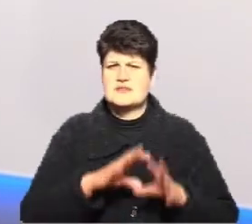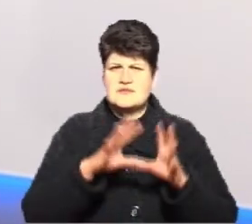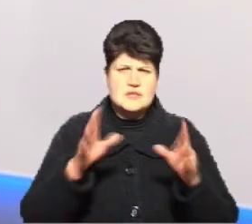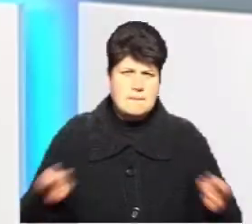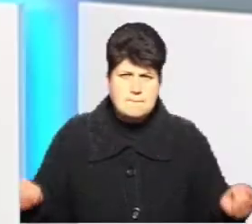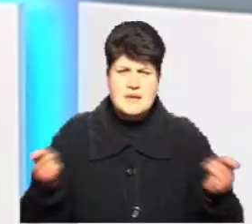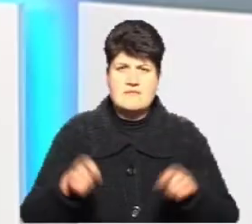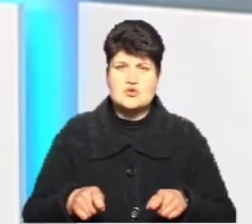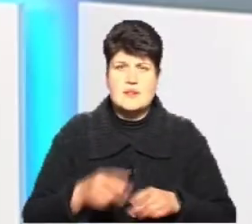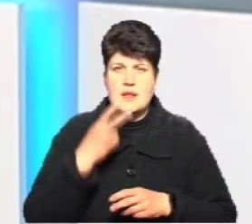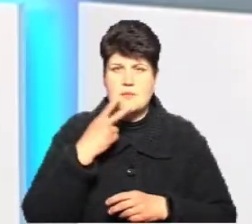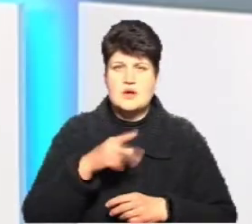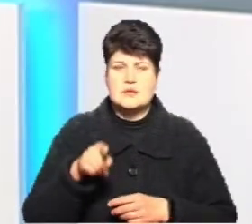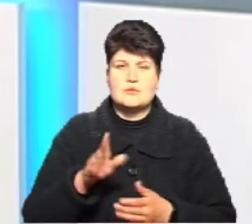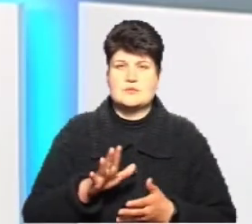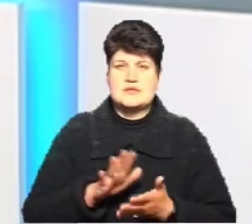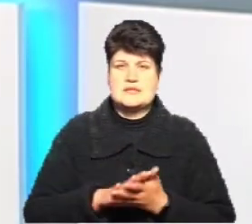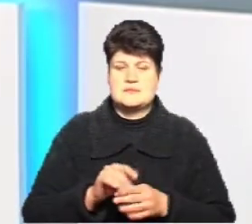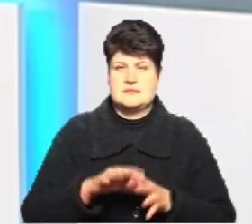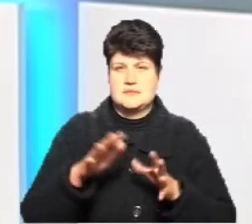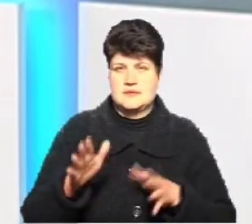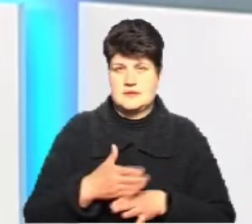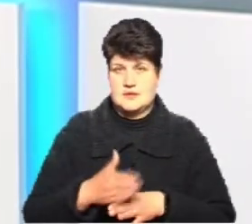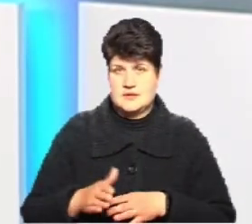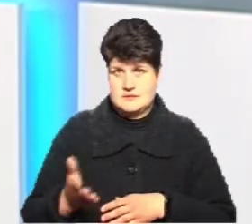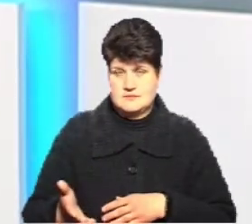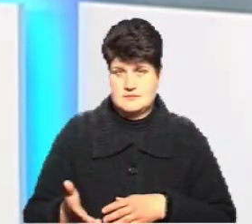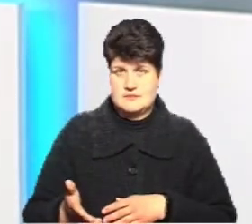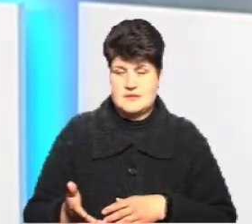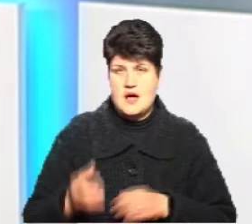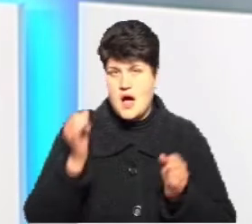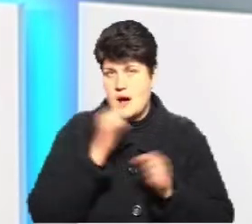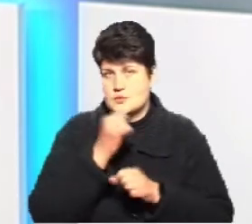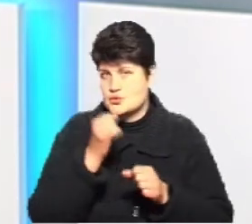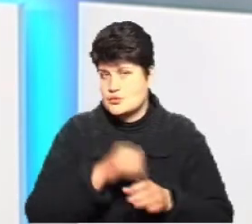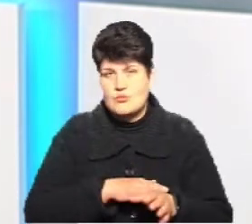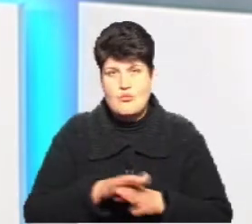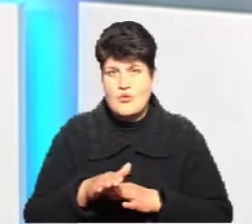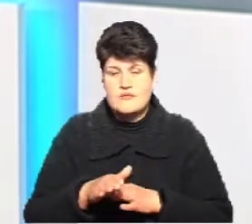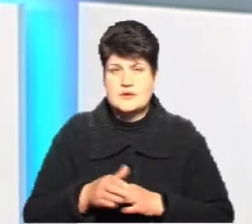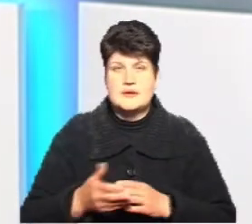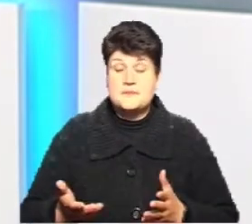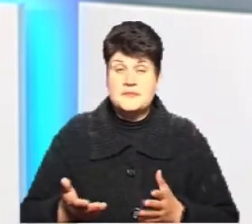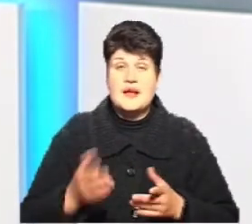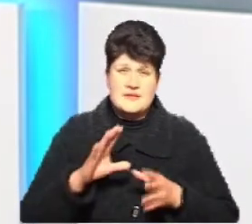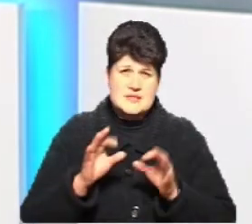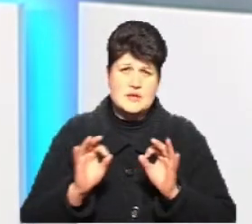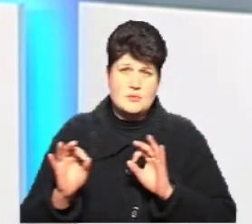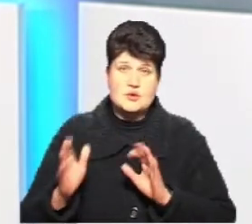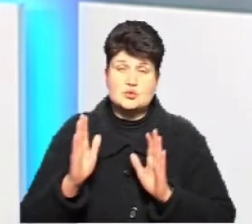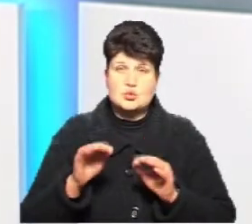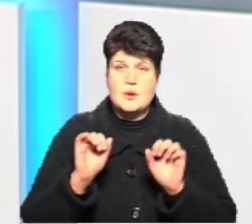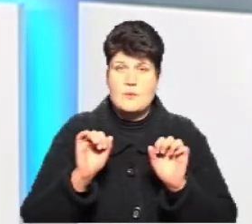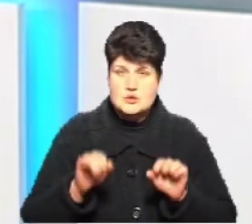показують, що там може бути сміттєсортувальна лінія. Ну, каже, абсурд повний. Йдемо до Європи, а проте десь так ховаємося. Але все нормально. Якщо буде можливість, по правді, якщо